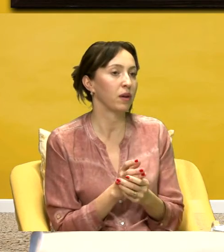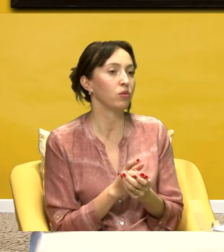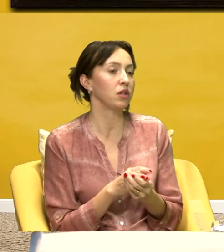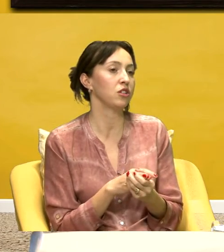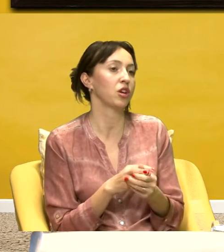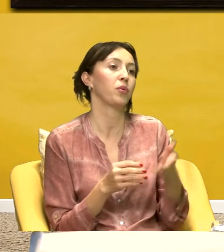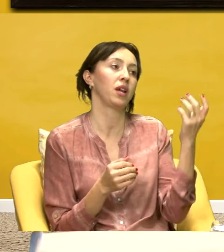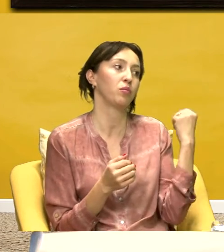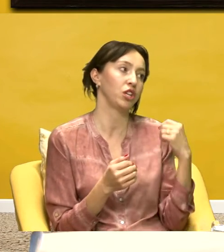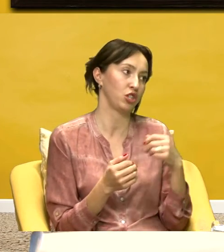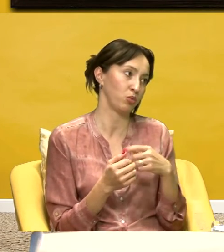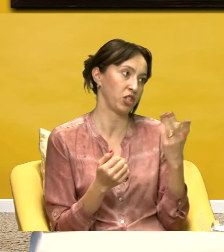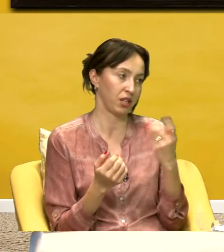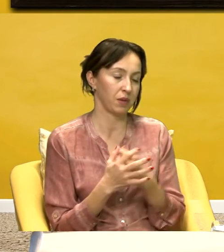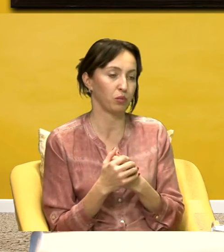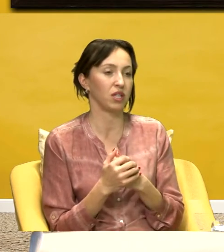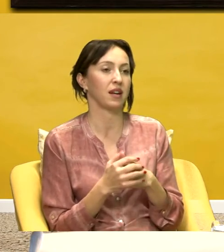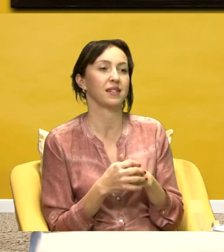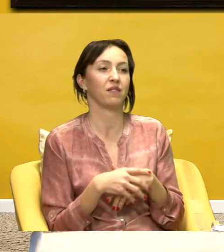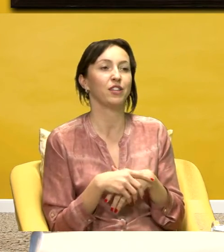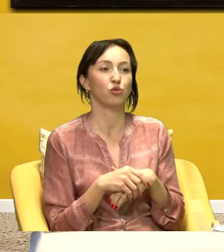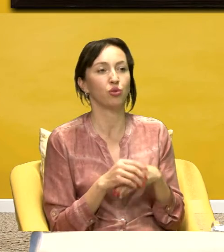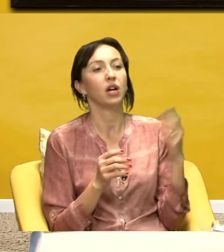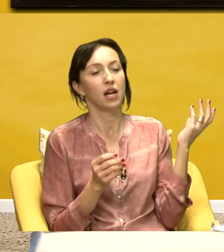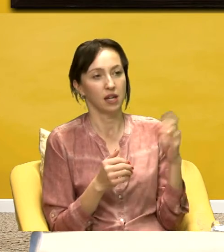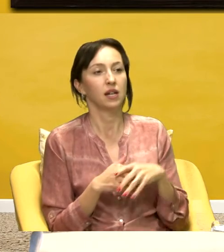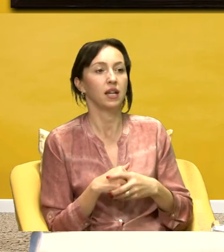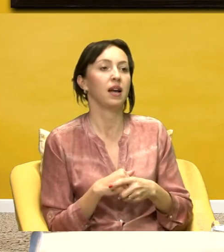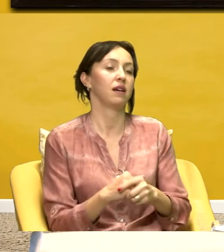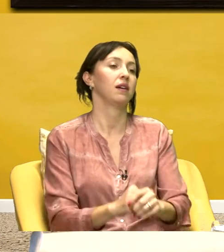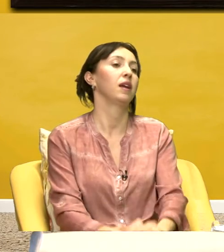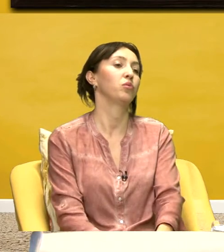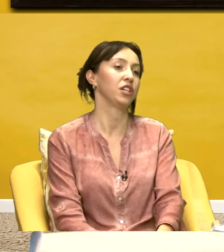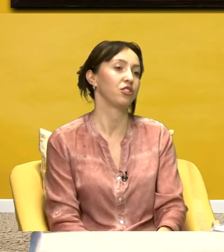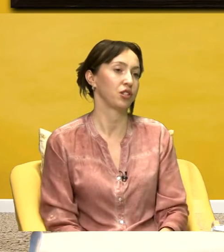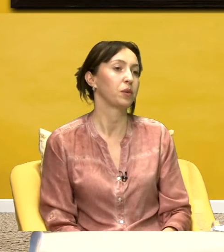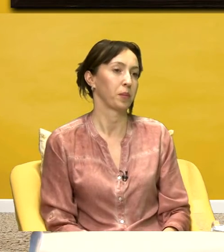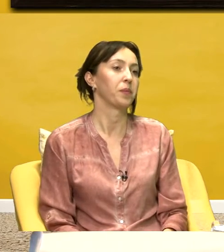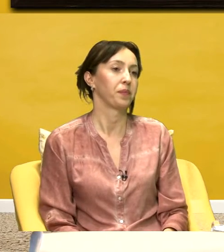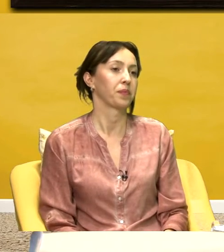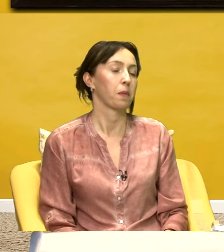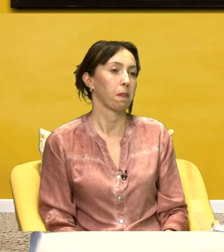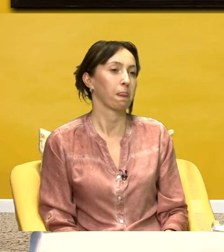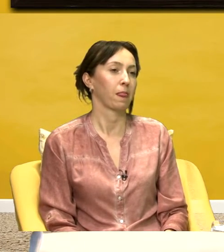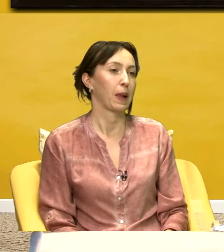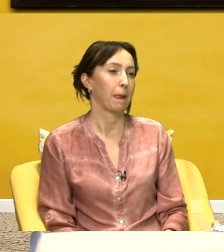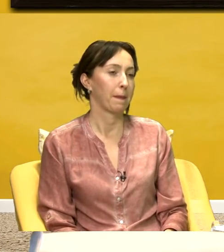ele împreună și apoi la bunici, după ce termină bunica serviciu, la bunici.